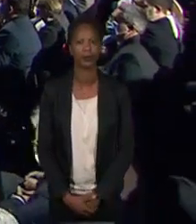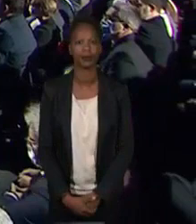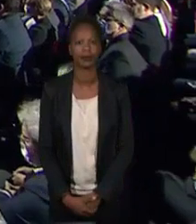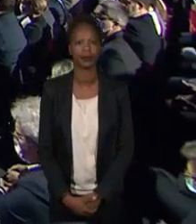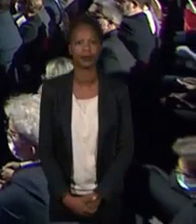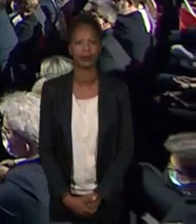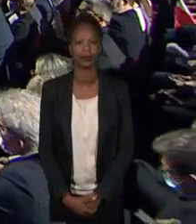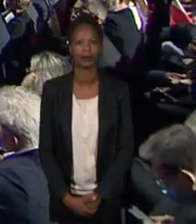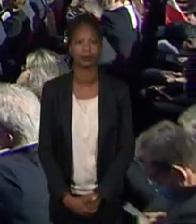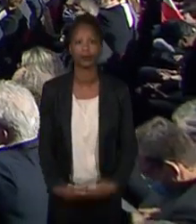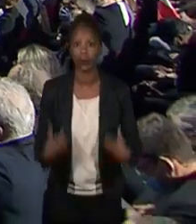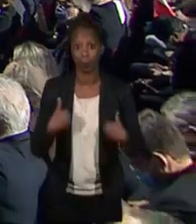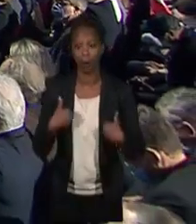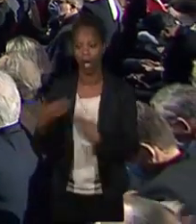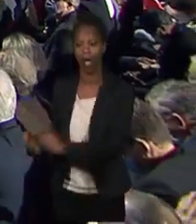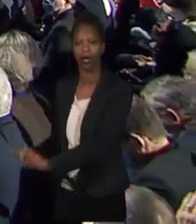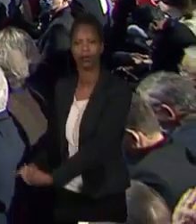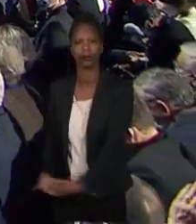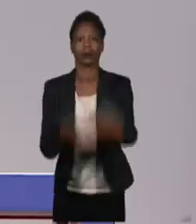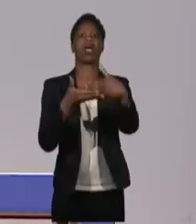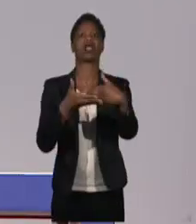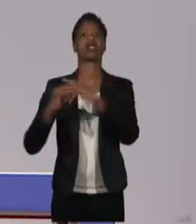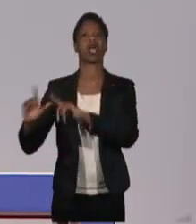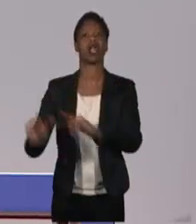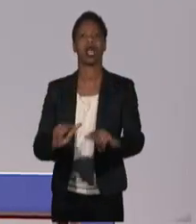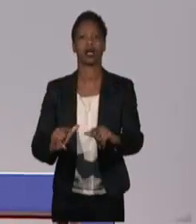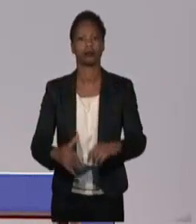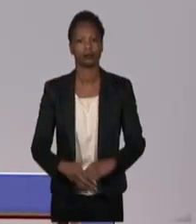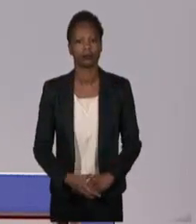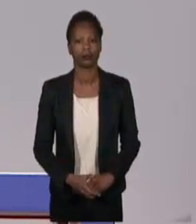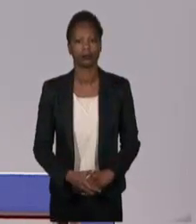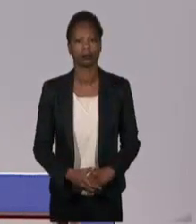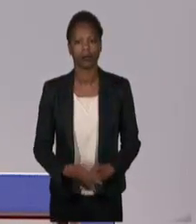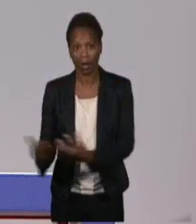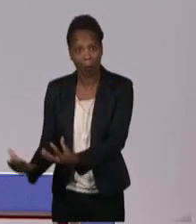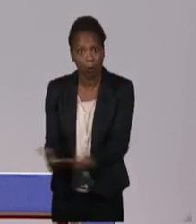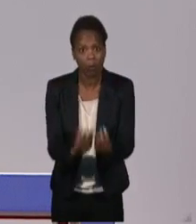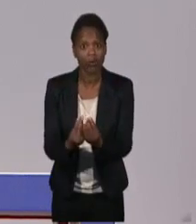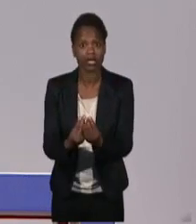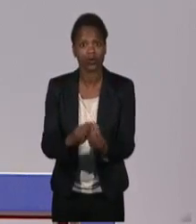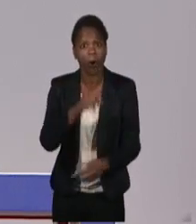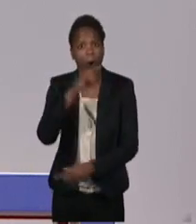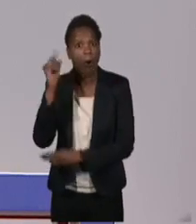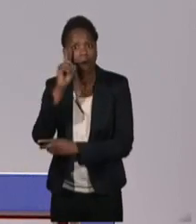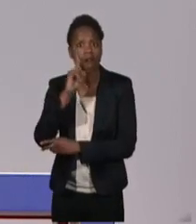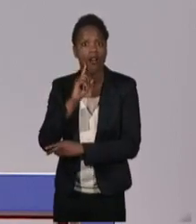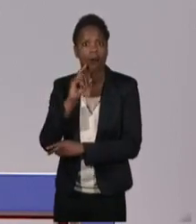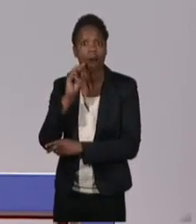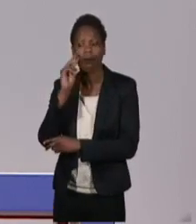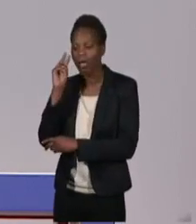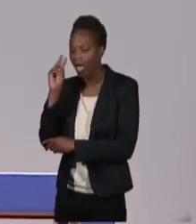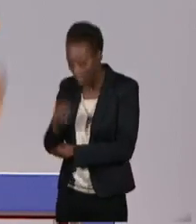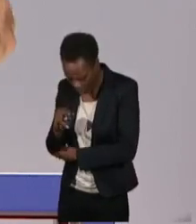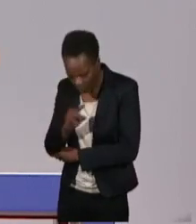Je serai toujours à leur côté. Je ne veux plus qu'aucun Français, aucune Française ne baisse les yeux,